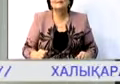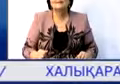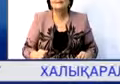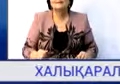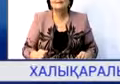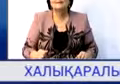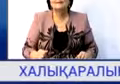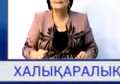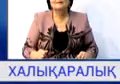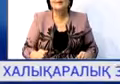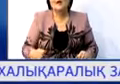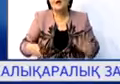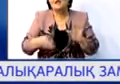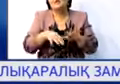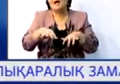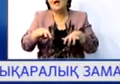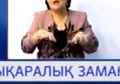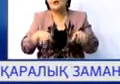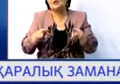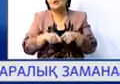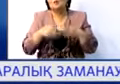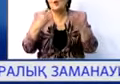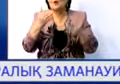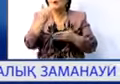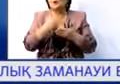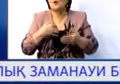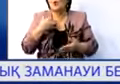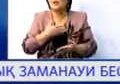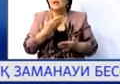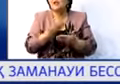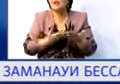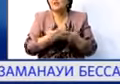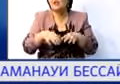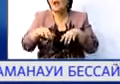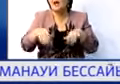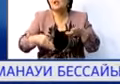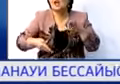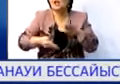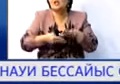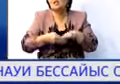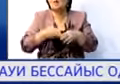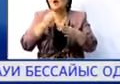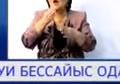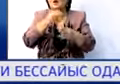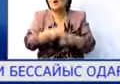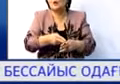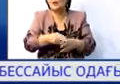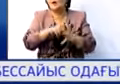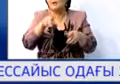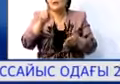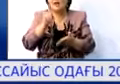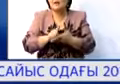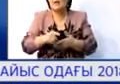ауданынан. Сыбайлас жемқорлықпен күрес күн тәртібіндегі өзекті мәселе, сондықтан жемқорлыққа тосқауыл қою баршаға ортақ міндет.